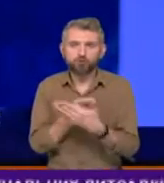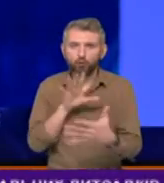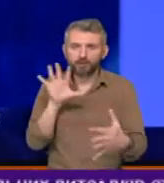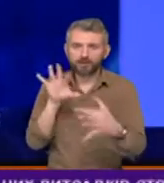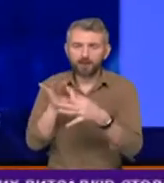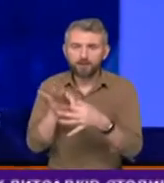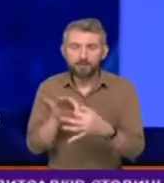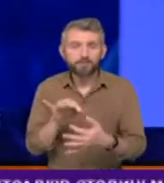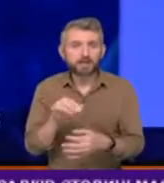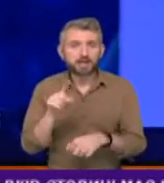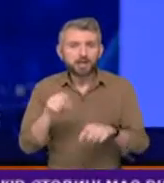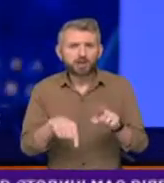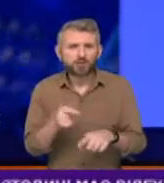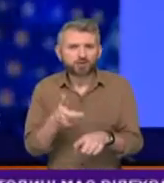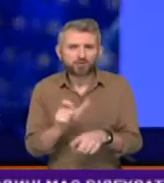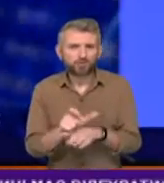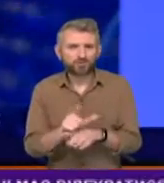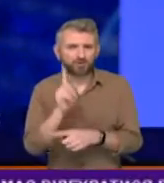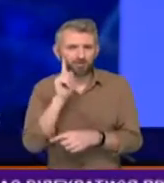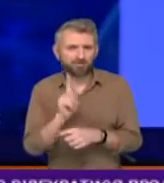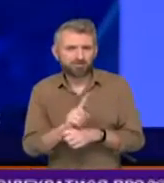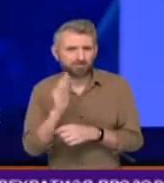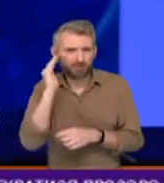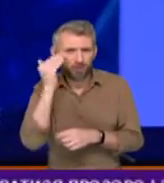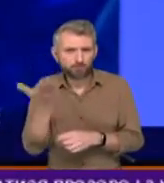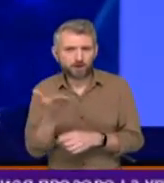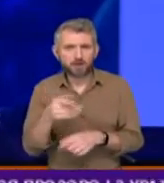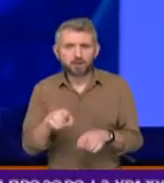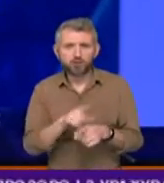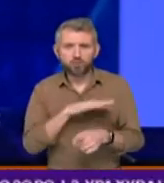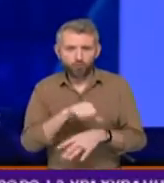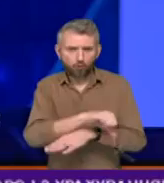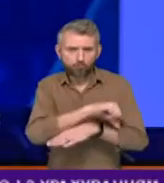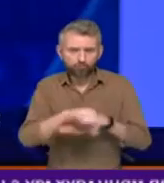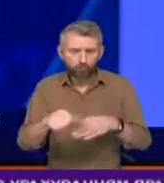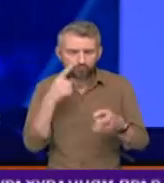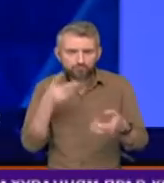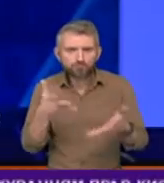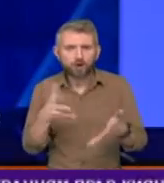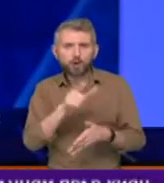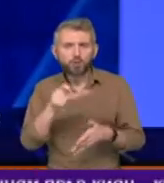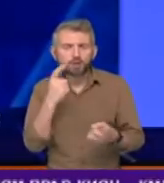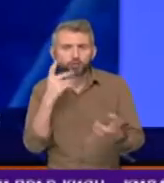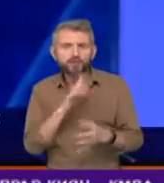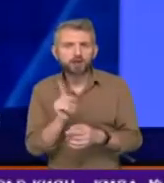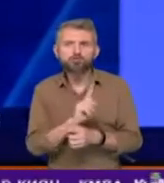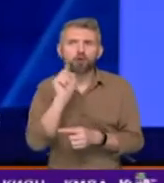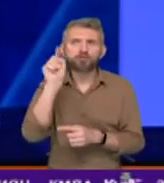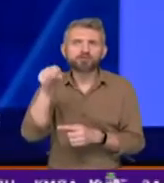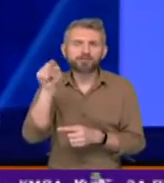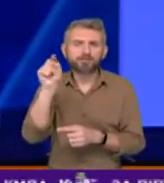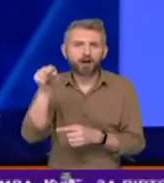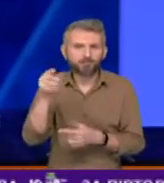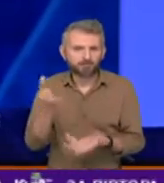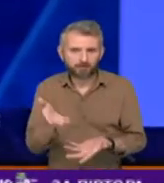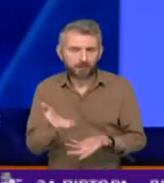єднання, іноді дуже ірраціональне, тому що настільки це жорстко було кордонами розділено, що люди навіть не уявляли, що там по той бік